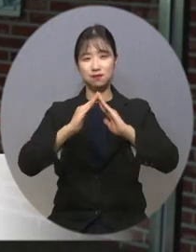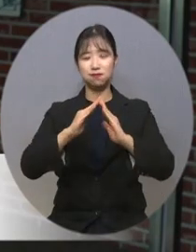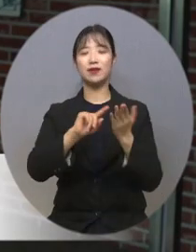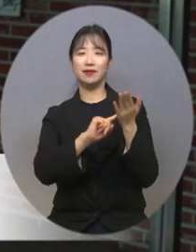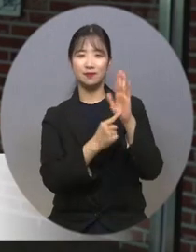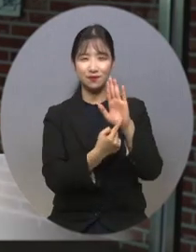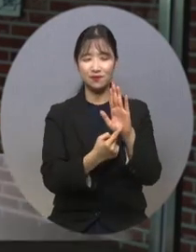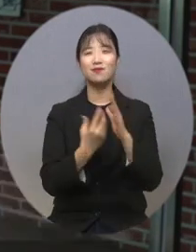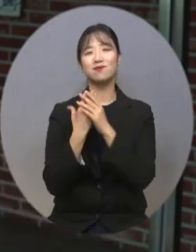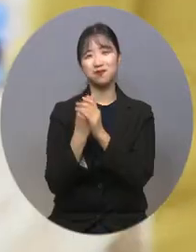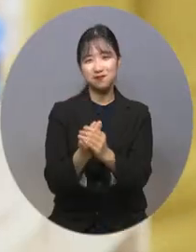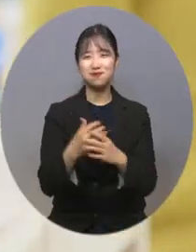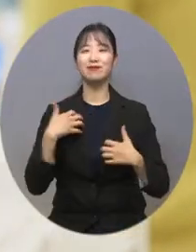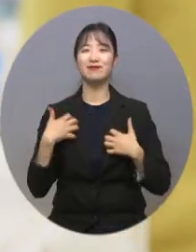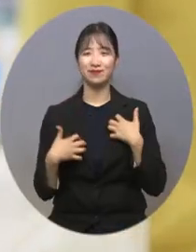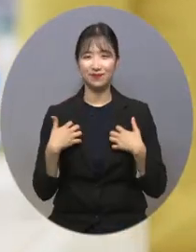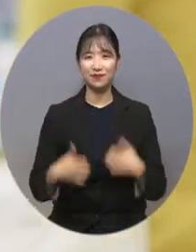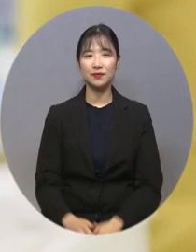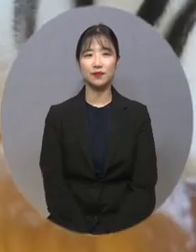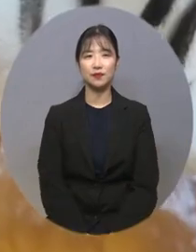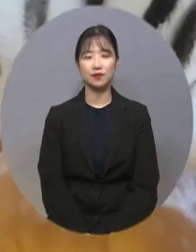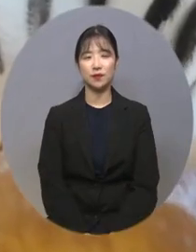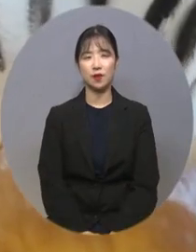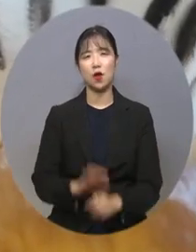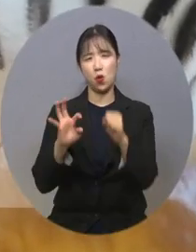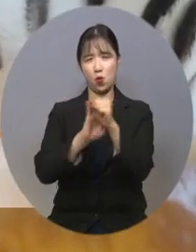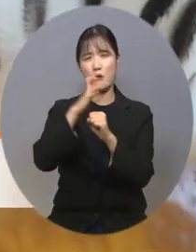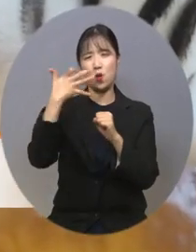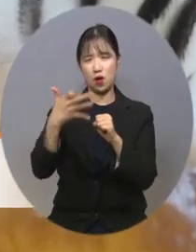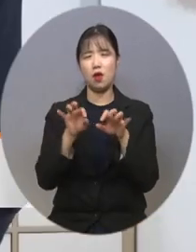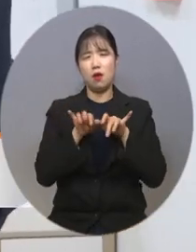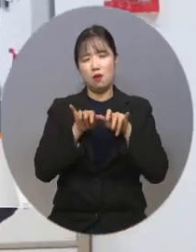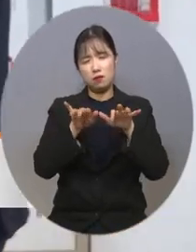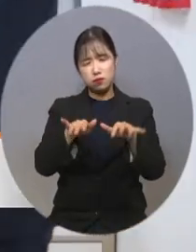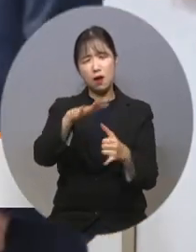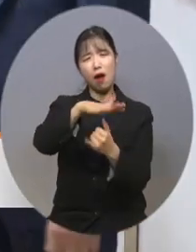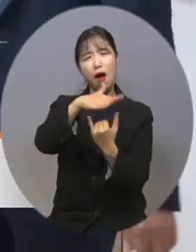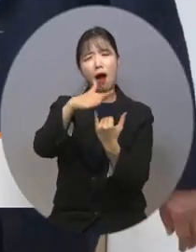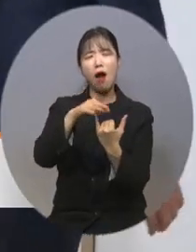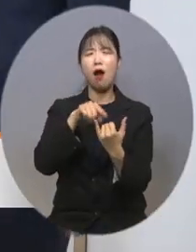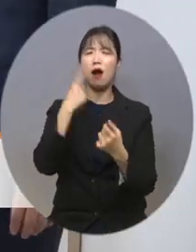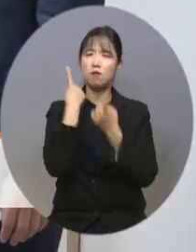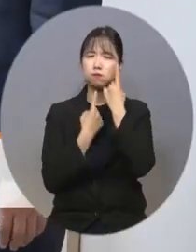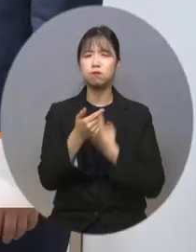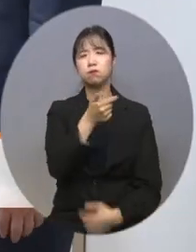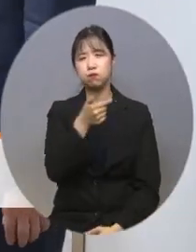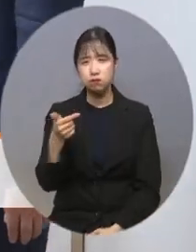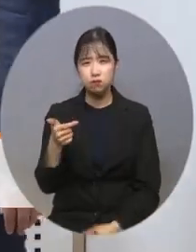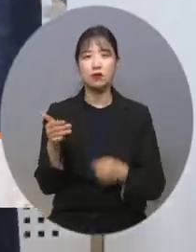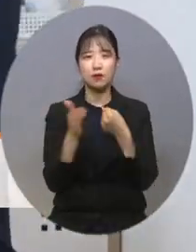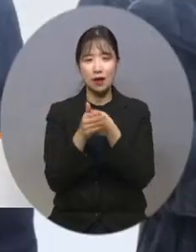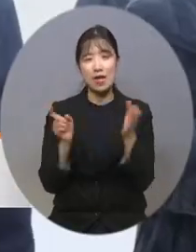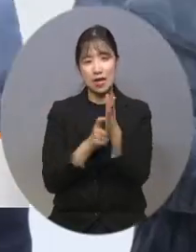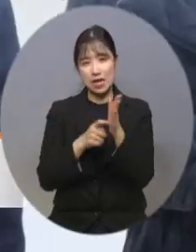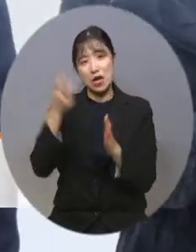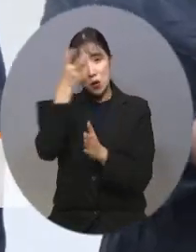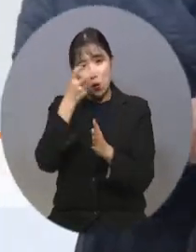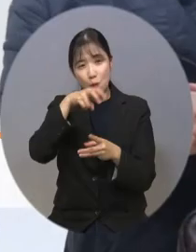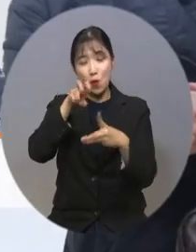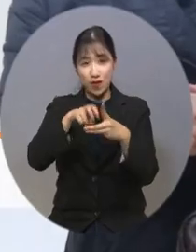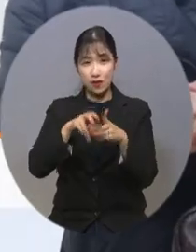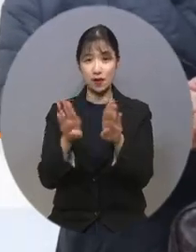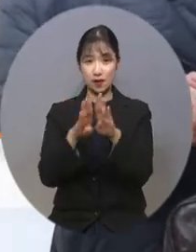돼서 기쁩니다. 코로나19 확진 폭증세가 아이들에게도 예외가 아닌 상황에서 이번 긴급 돌봄센터의